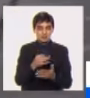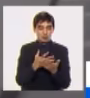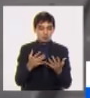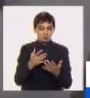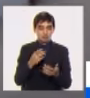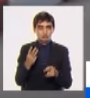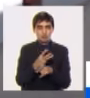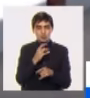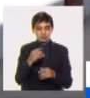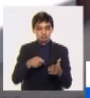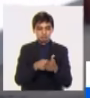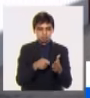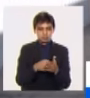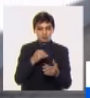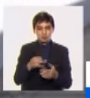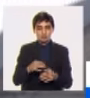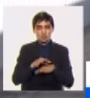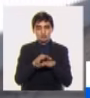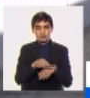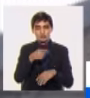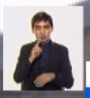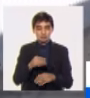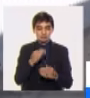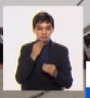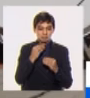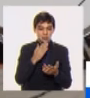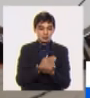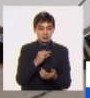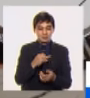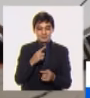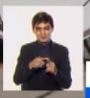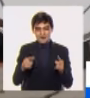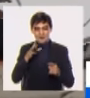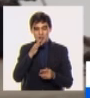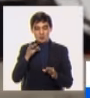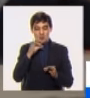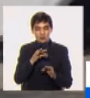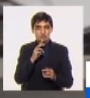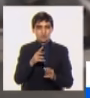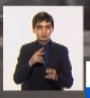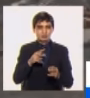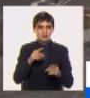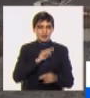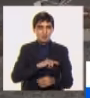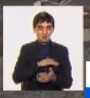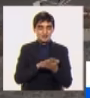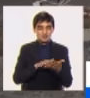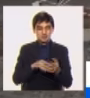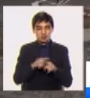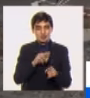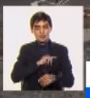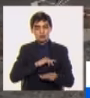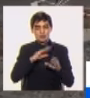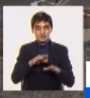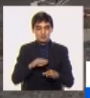трехразовым питанием и доставкой в номер в течение всего времени изолированным так и остальным рабочим на месторождении